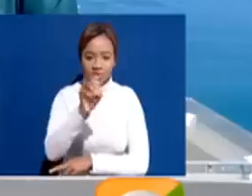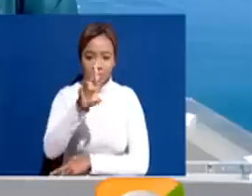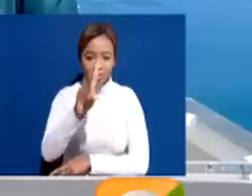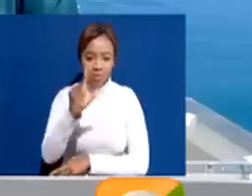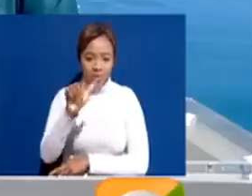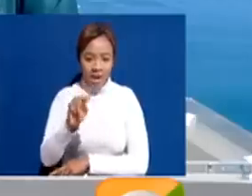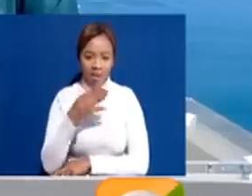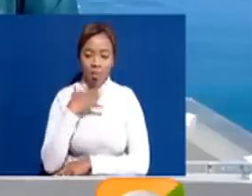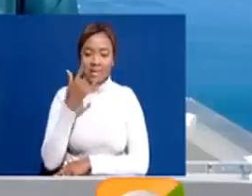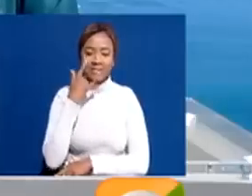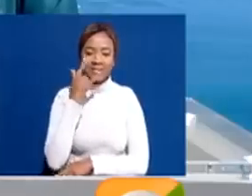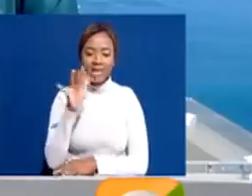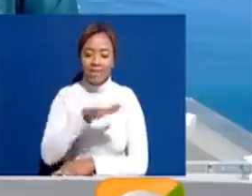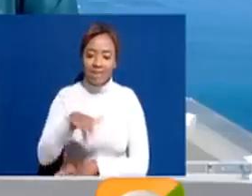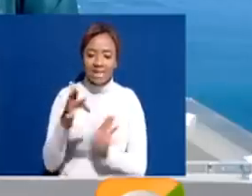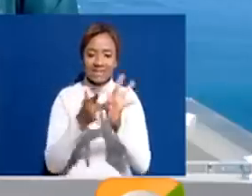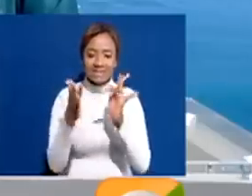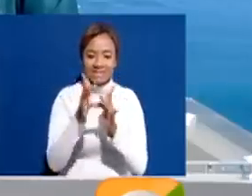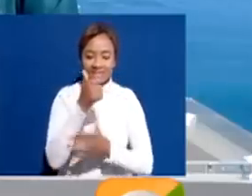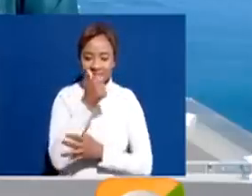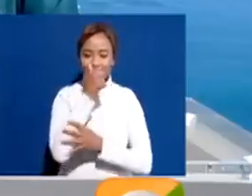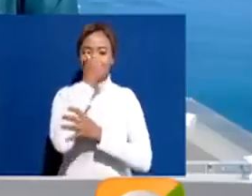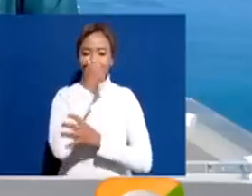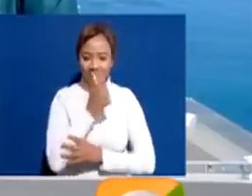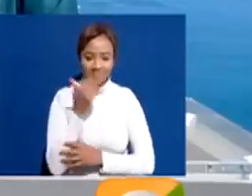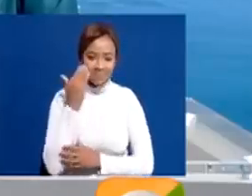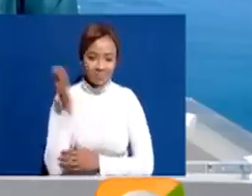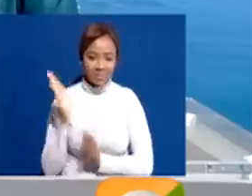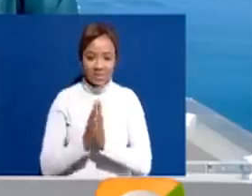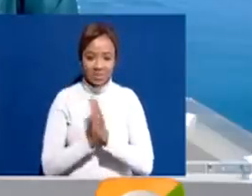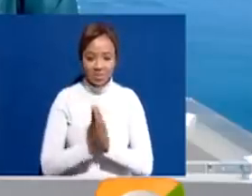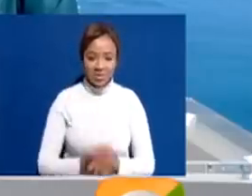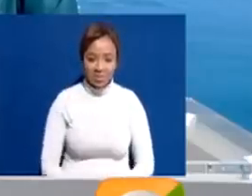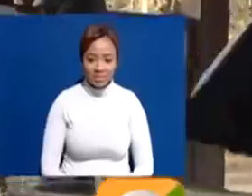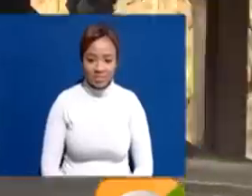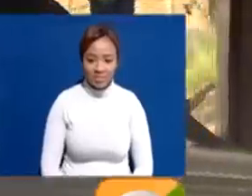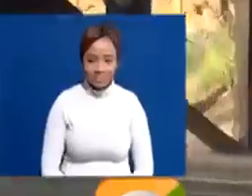Kristo alibatizwa. Naam, tupate taarifa hiyo na Kirui.